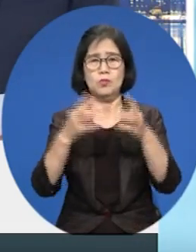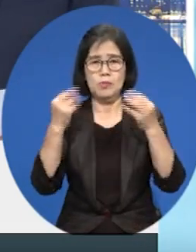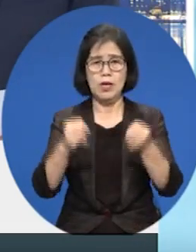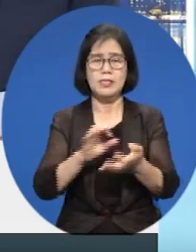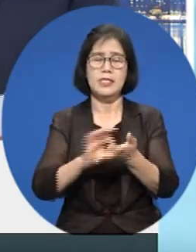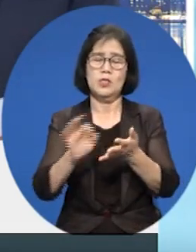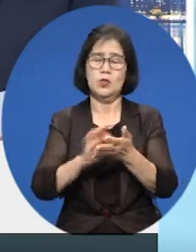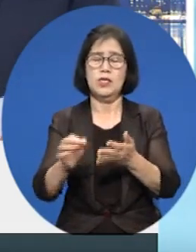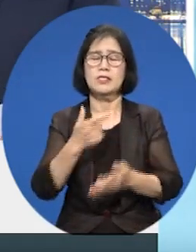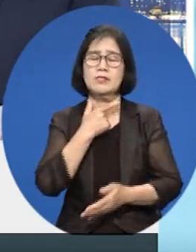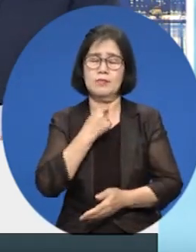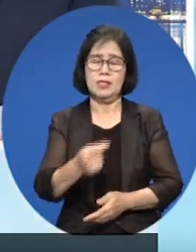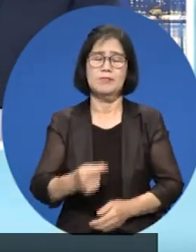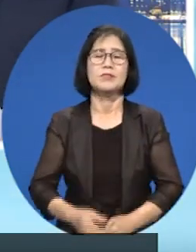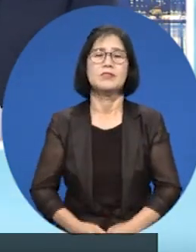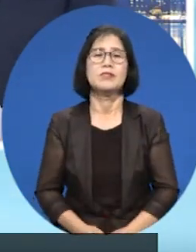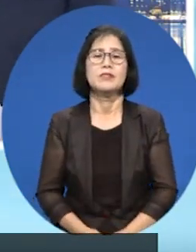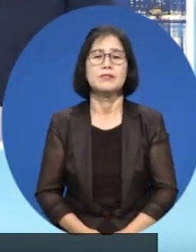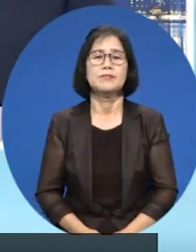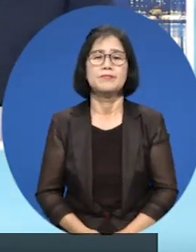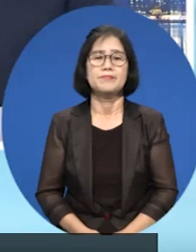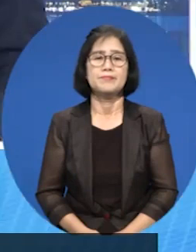있기를 기대하고 있습니다